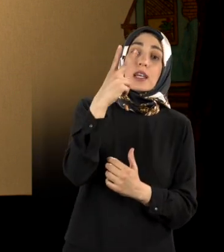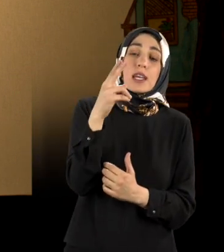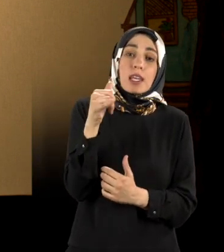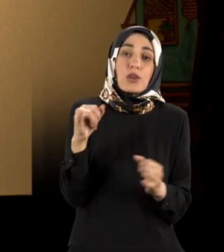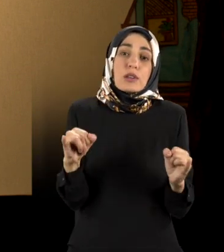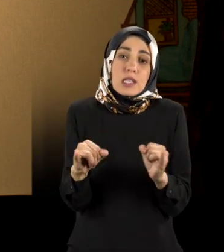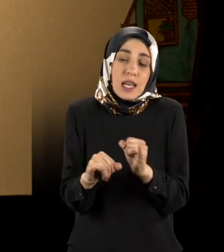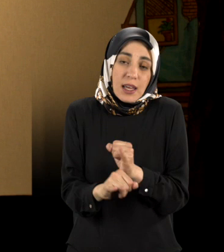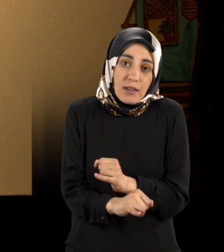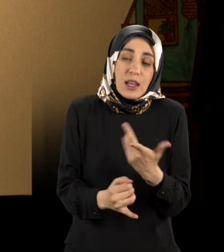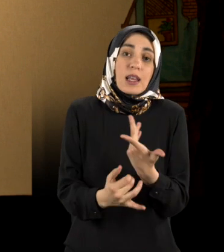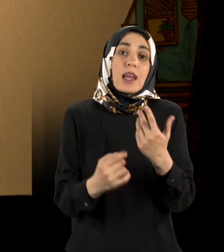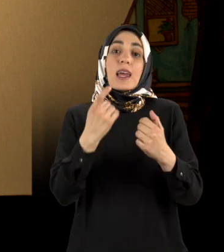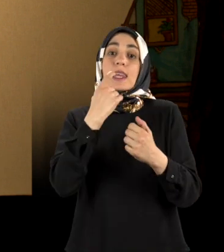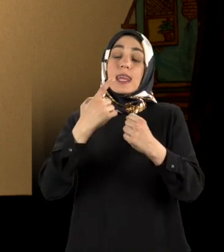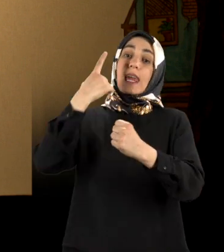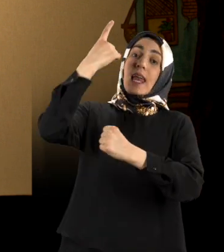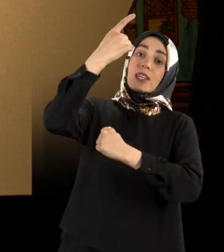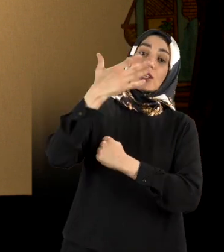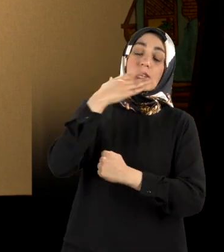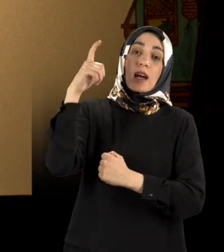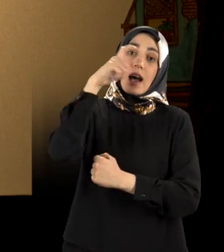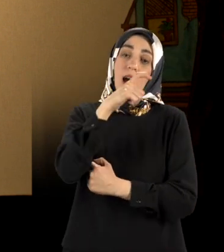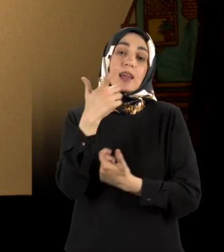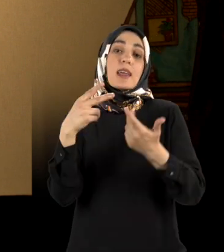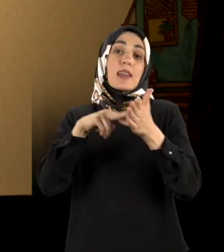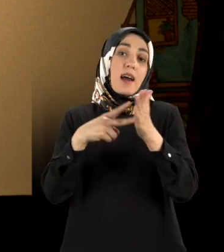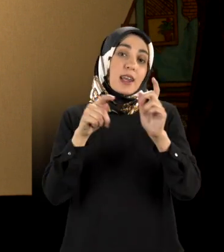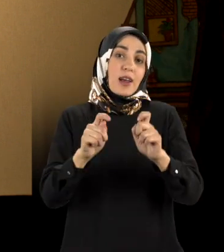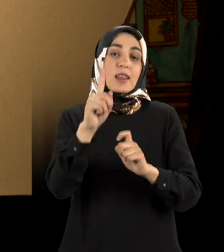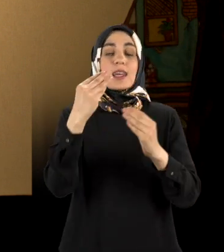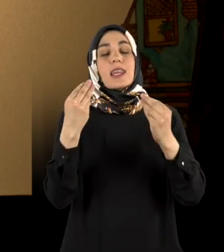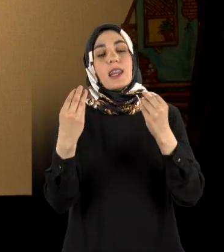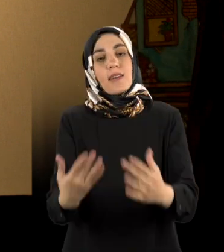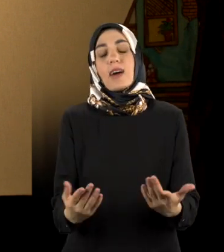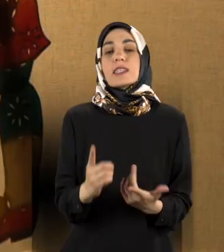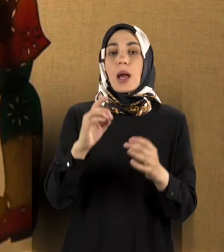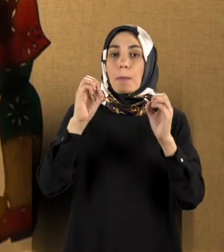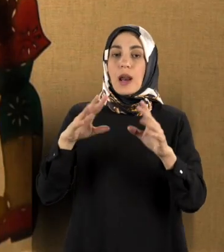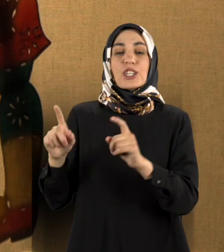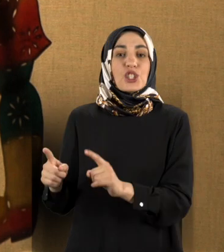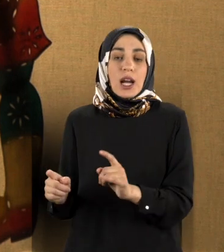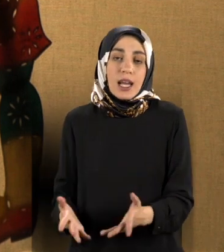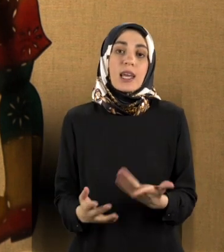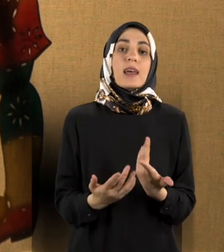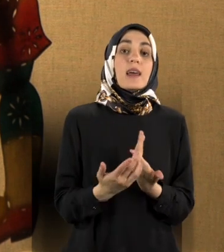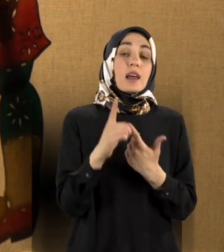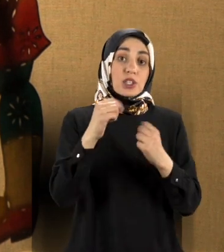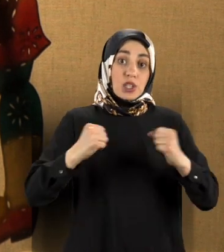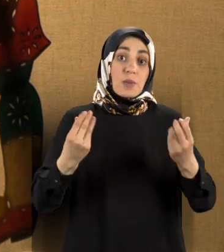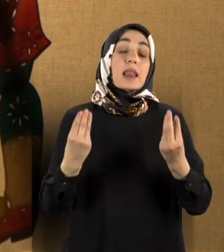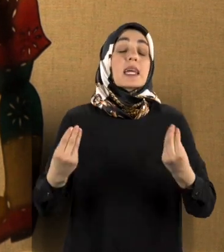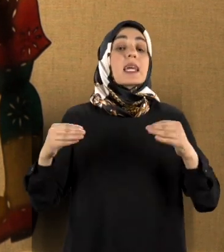Ayda iki kilo zayıfla yok gelecek Ramazan'a kadar idare ediyorum Allah iyiliğini versin ya Bırak şakayı